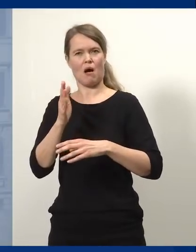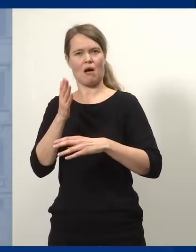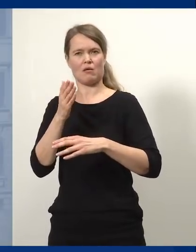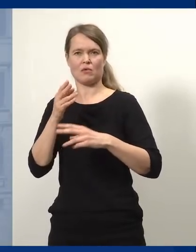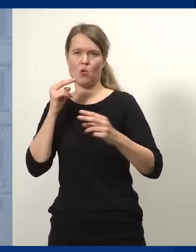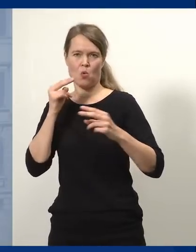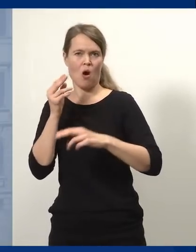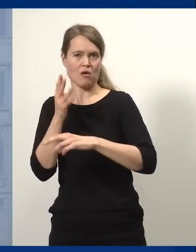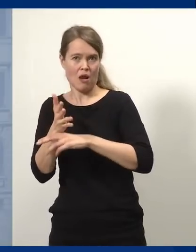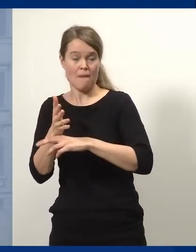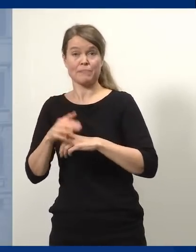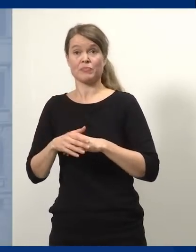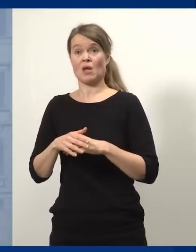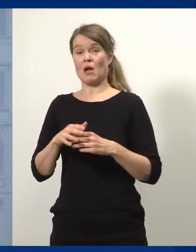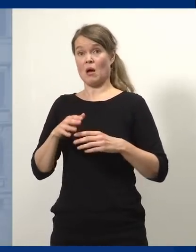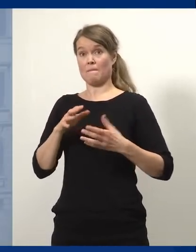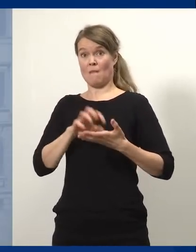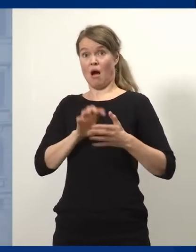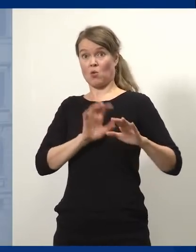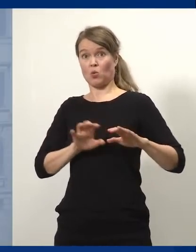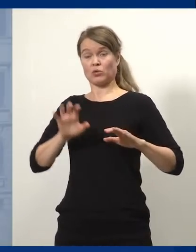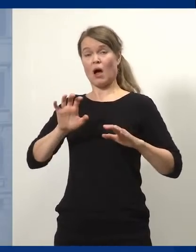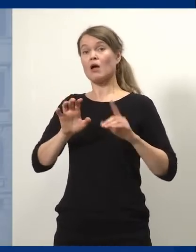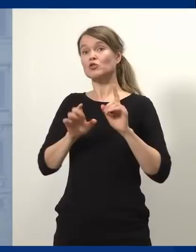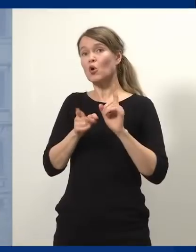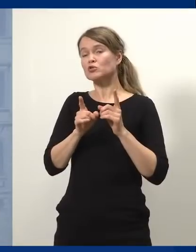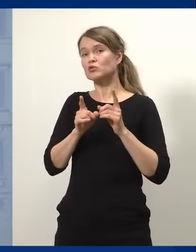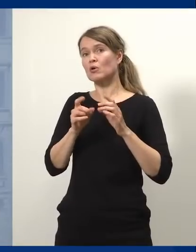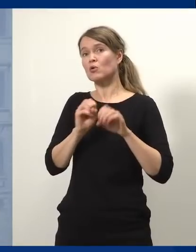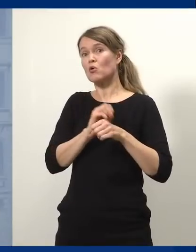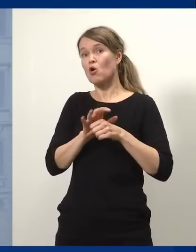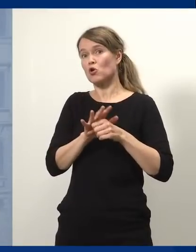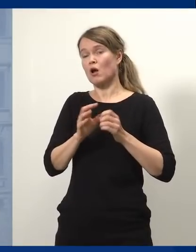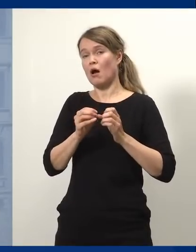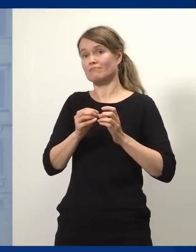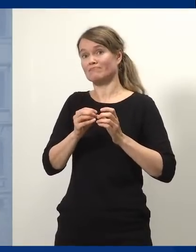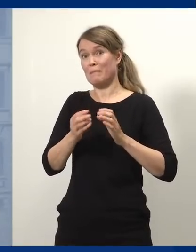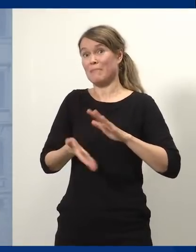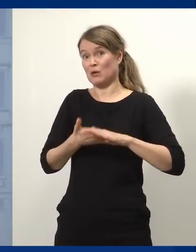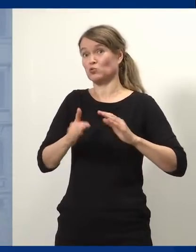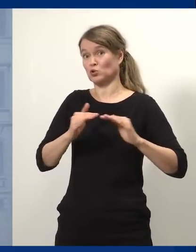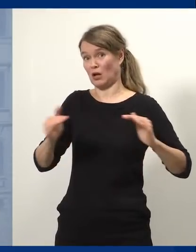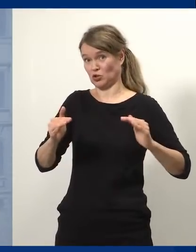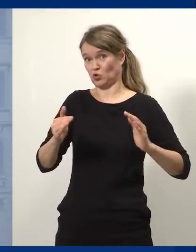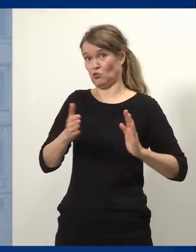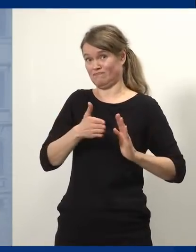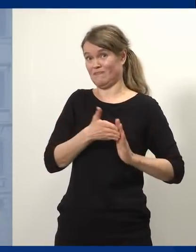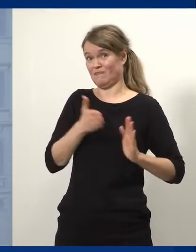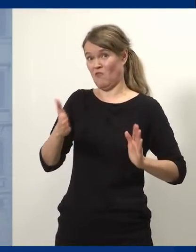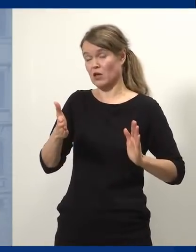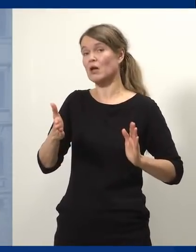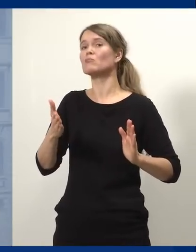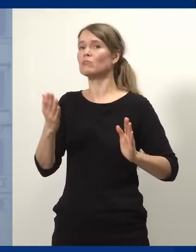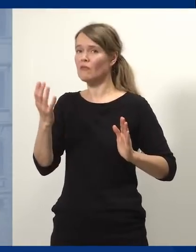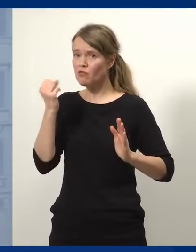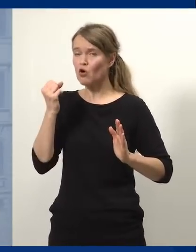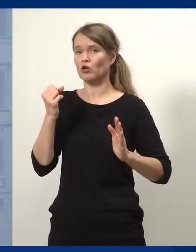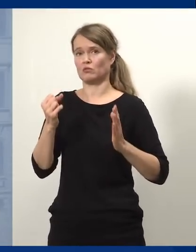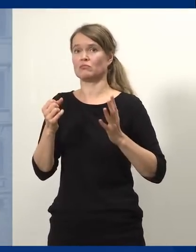Maakunnissa, joissa koronavirusepidemia on perustasolla, ravitsemisyritykset voisivat olla jatkossakin avoinna